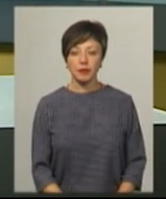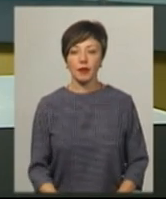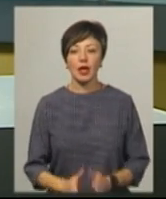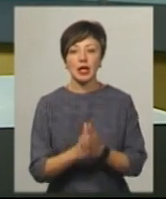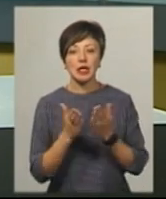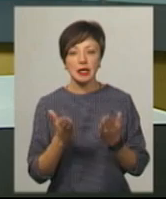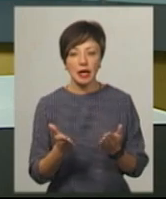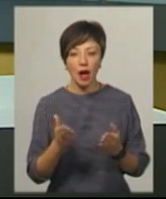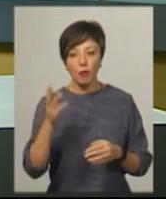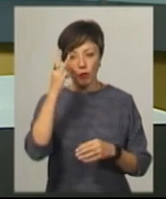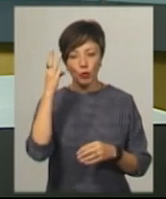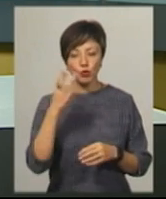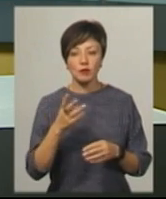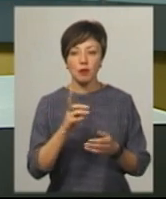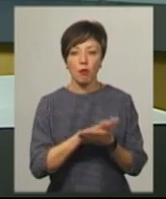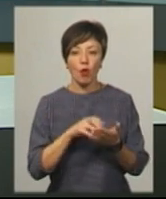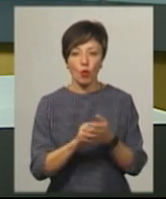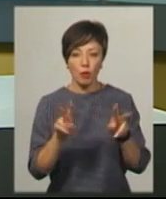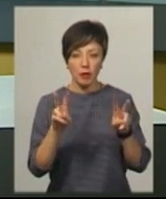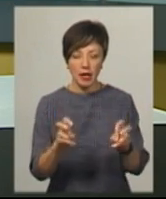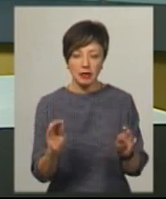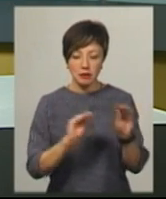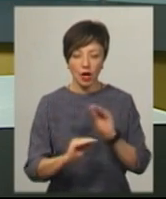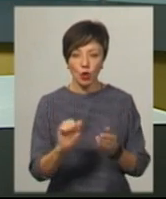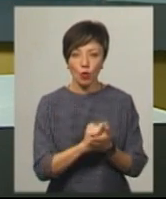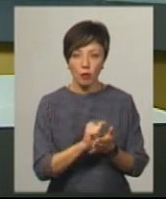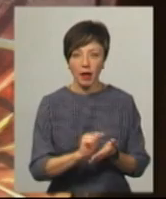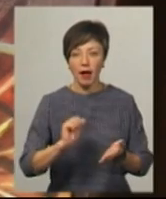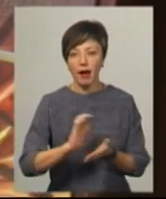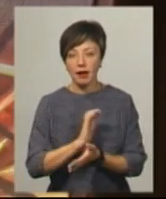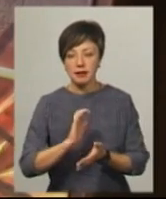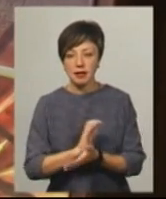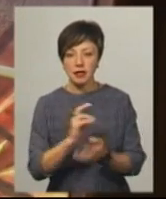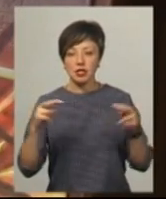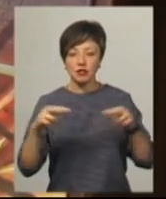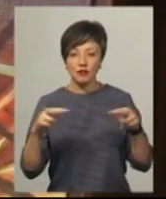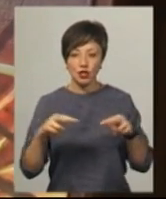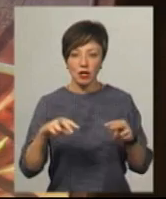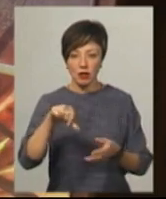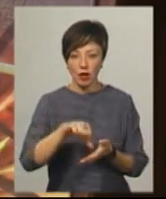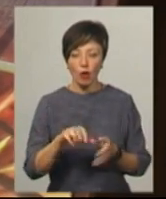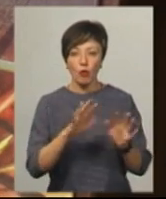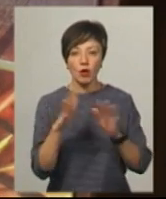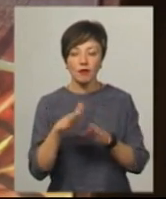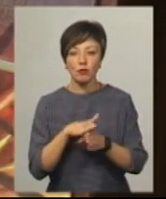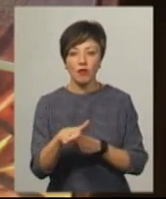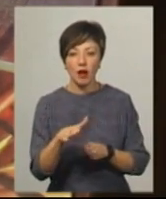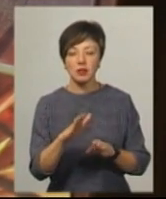Книга про Скурівський погром – це збірка документів, публікацій з газет, свідчення очевидців про події, які відбувалися у